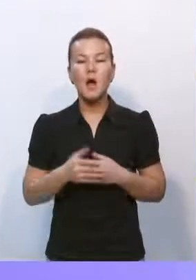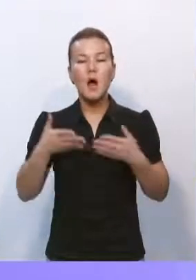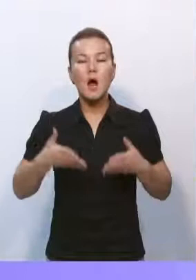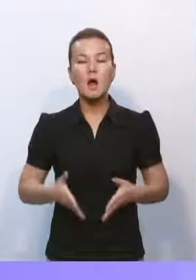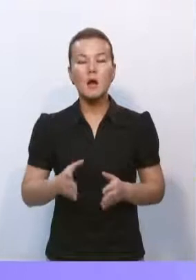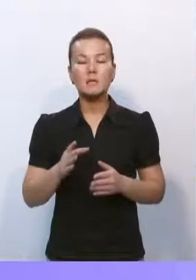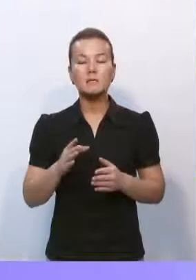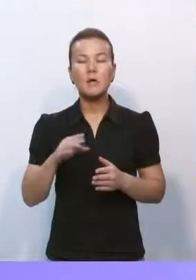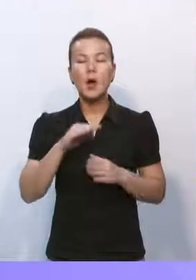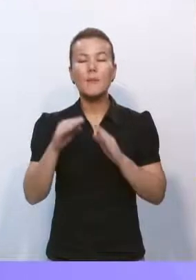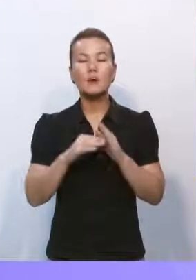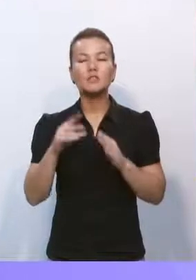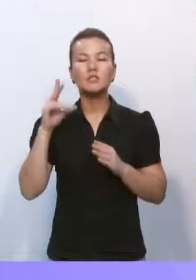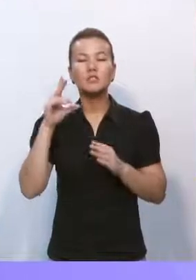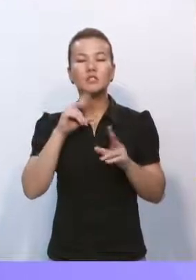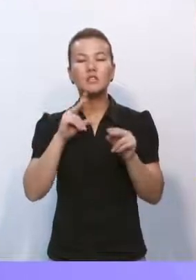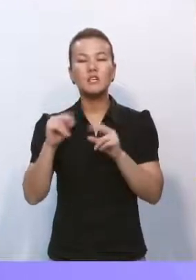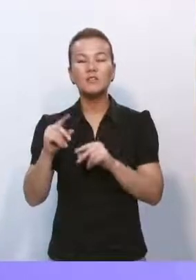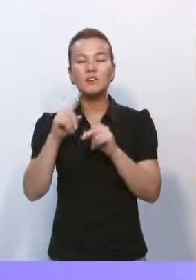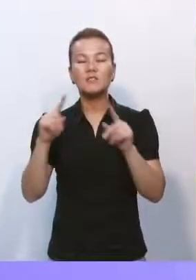Родиться под счастливой звездой,